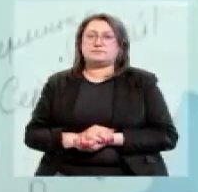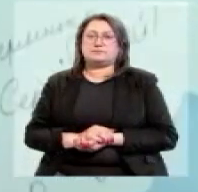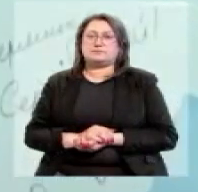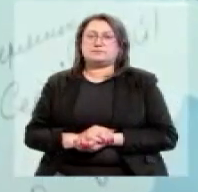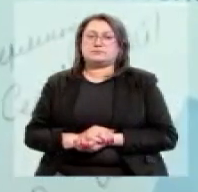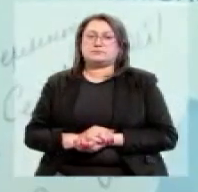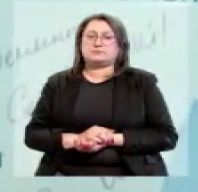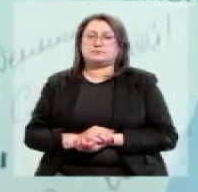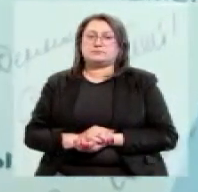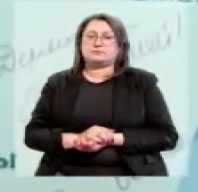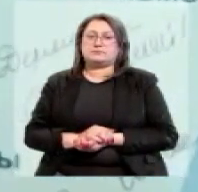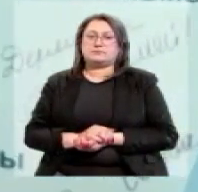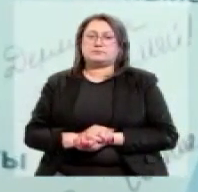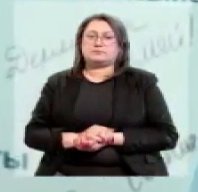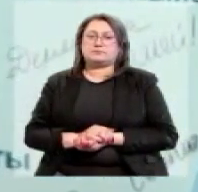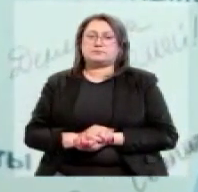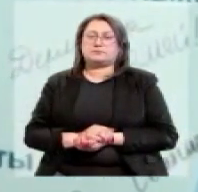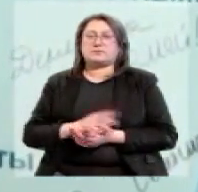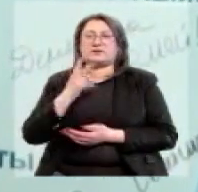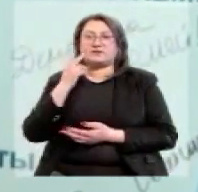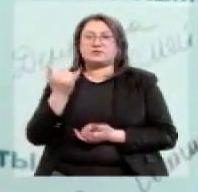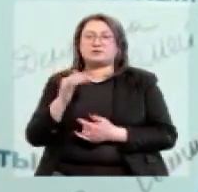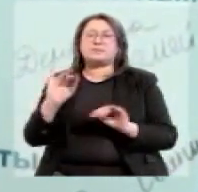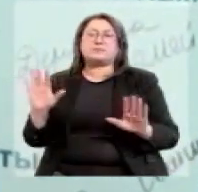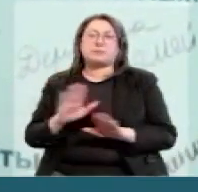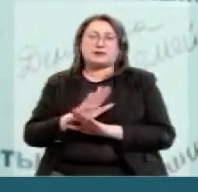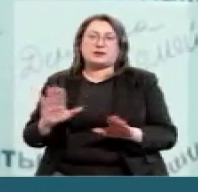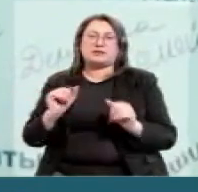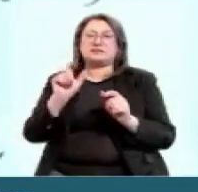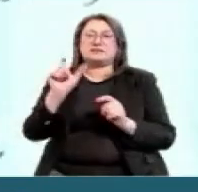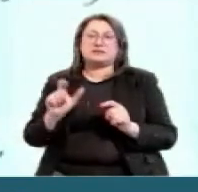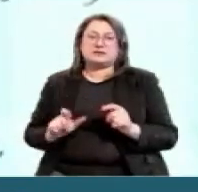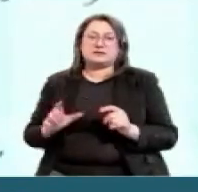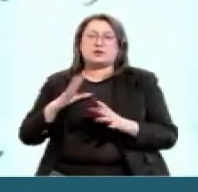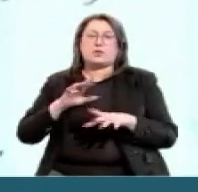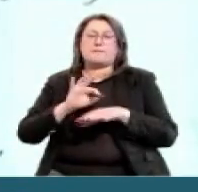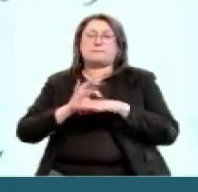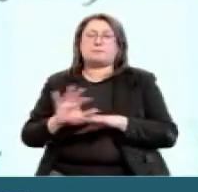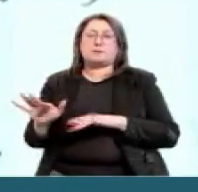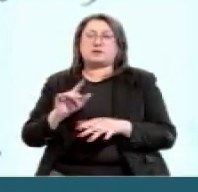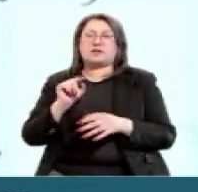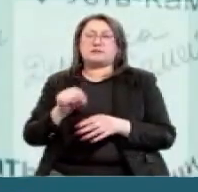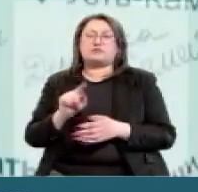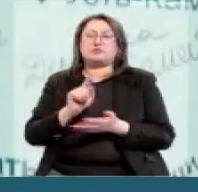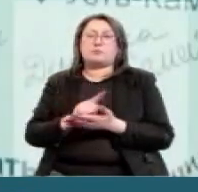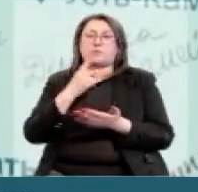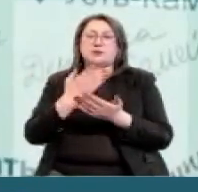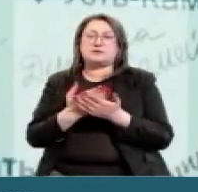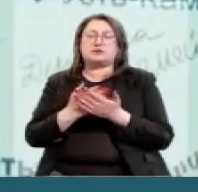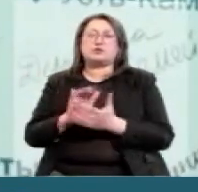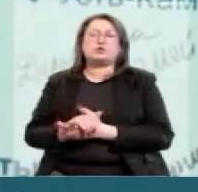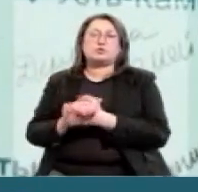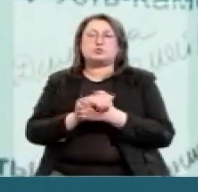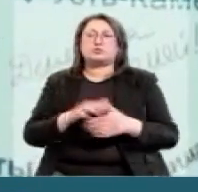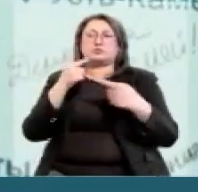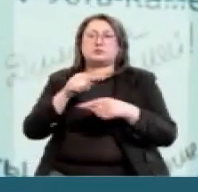осындай тату-тәтті өмір сүріп жатқан халықтардың достығын көрсету мақсатында осындай шара ұйымдастырылды. Алда келе жатқан алғыс айту